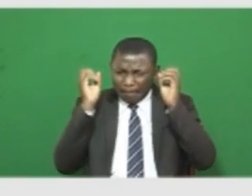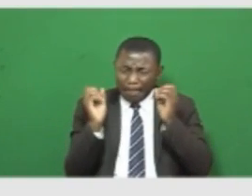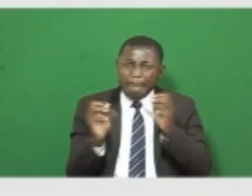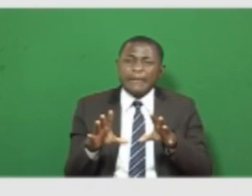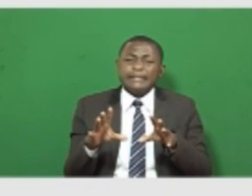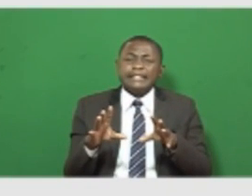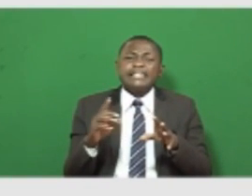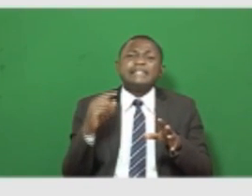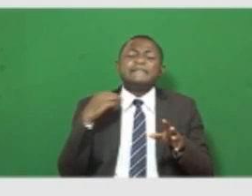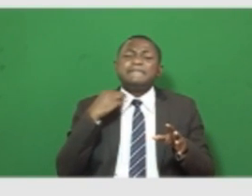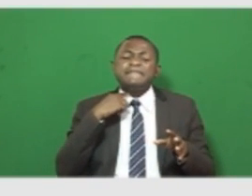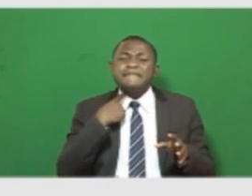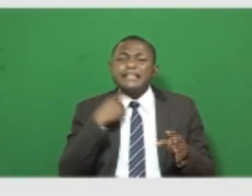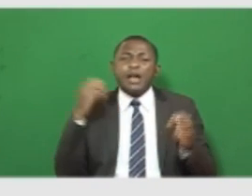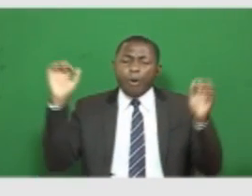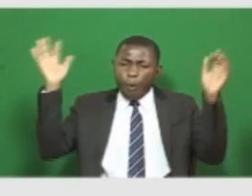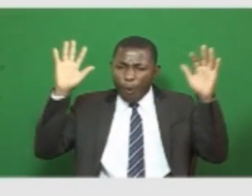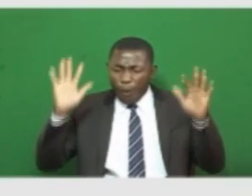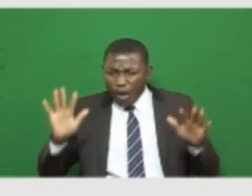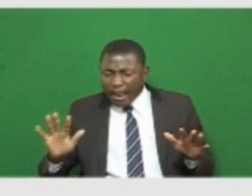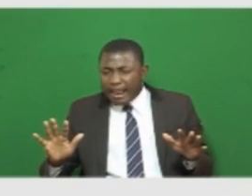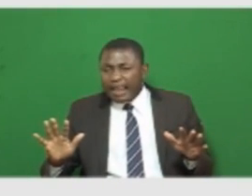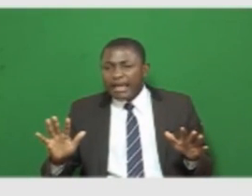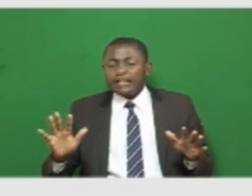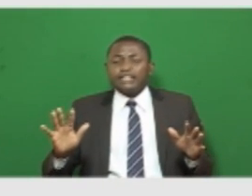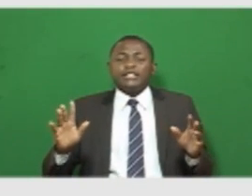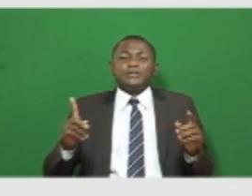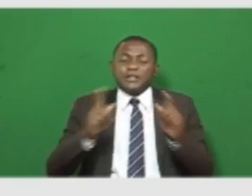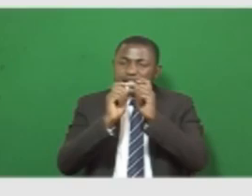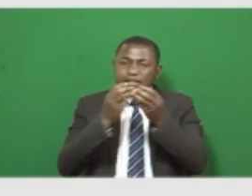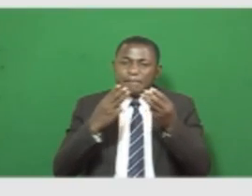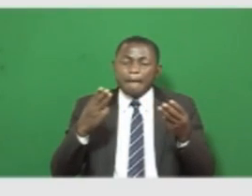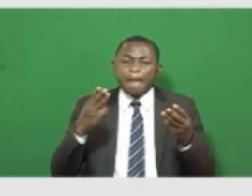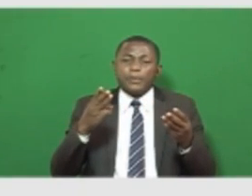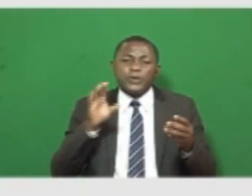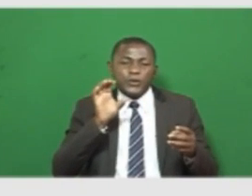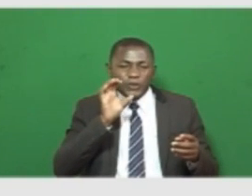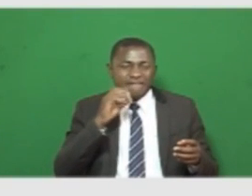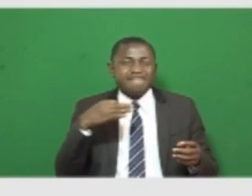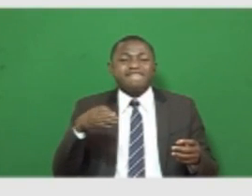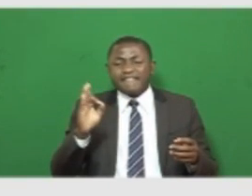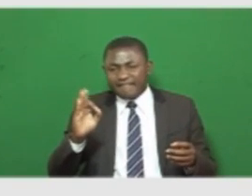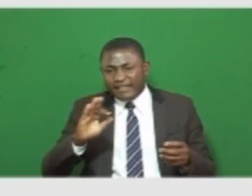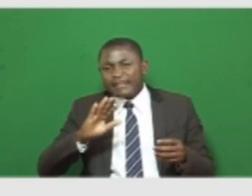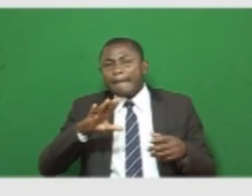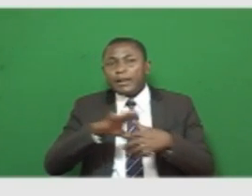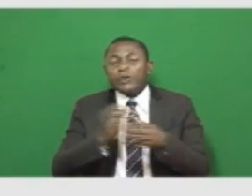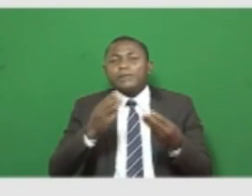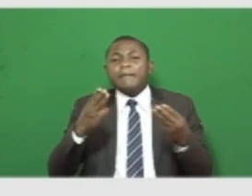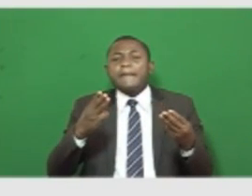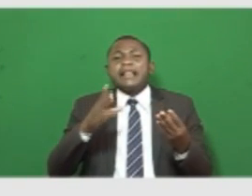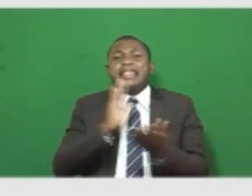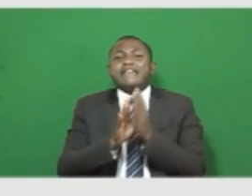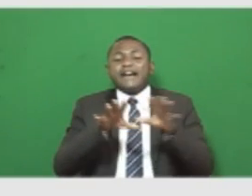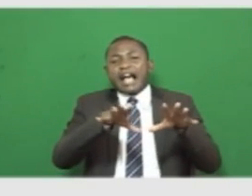zvenhema nekunyengera kose kwokusarurama kune vanorashika nekuti havana kugamuchira rudo rwezvokwadi